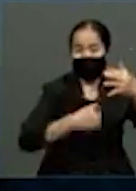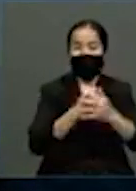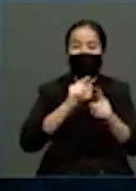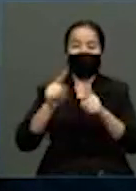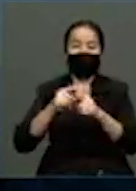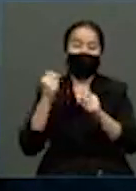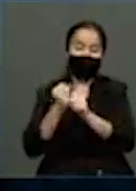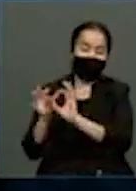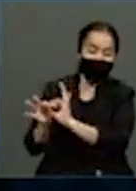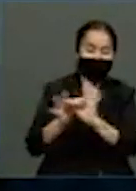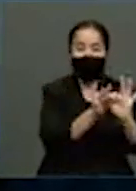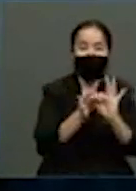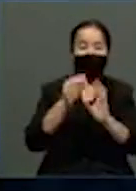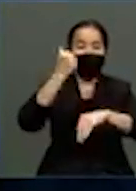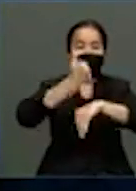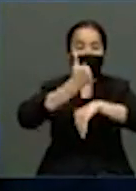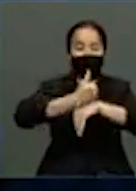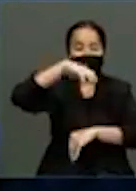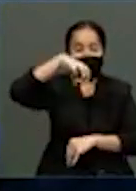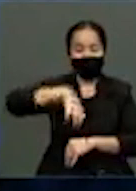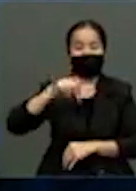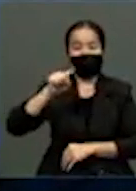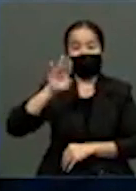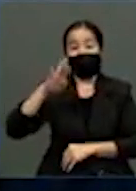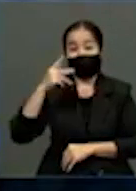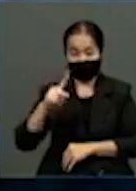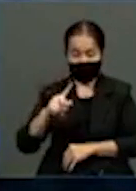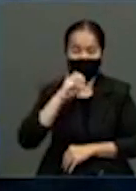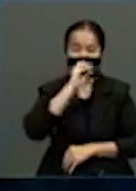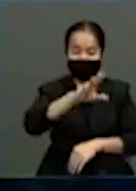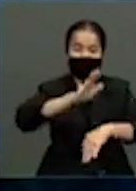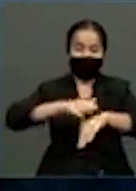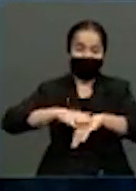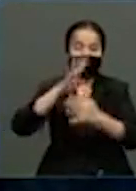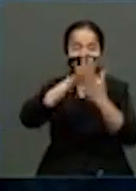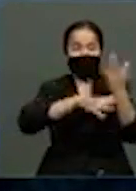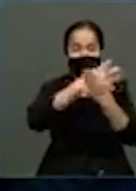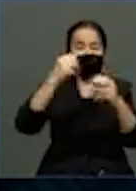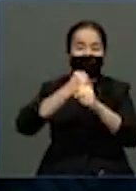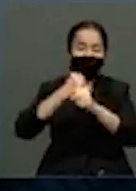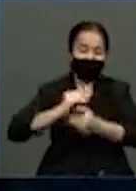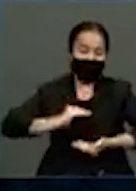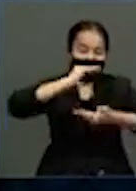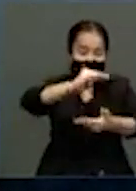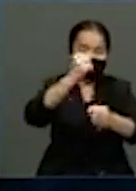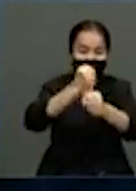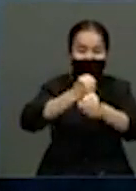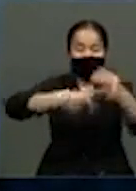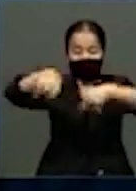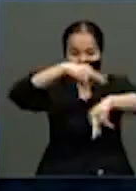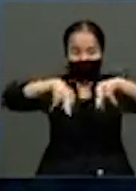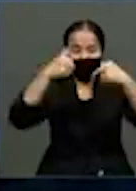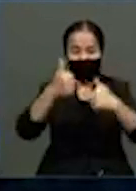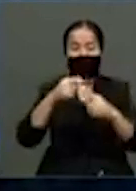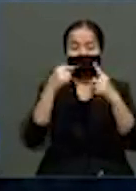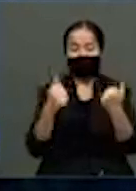ให้สอดคล้องกันกับที่ท่านผอ.สบค.ได้ให้เป็นนโยบายนะครับเพื่อควบคุมโรคนะครับซึ่งแ